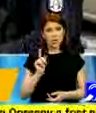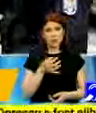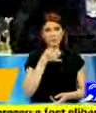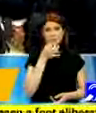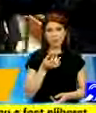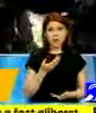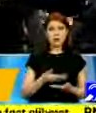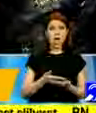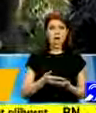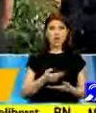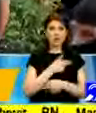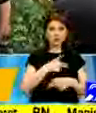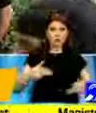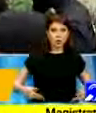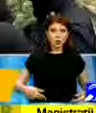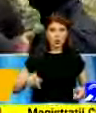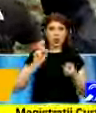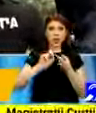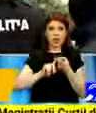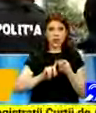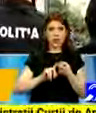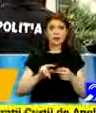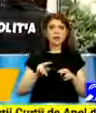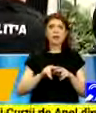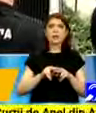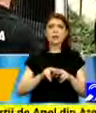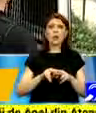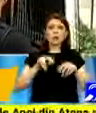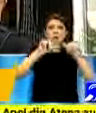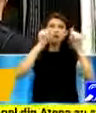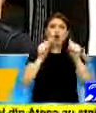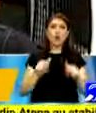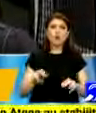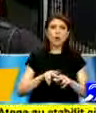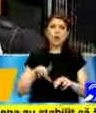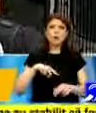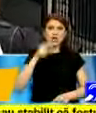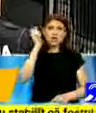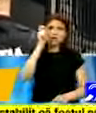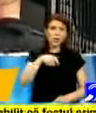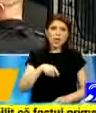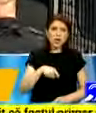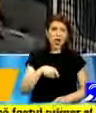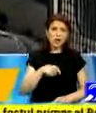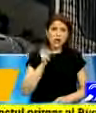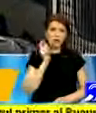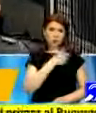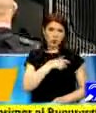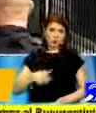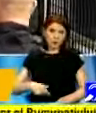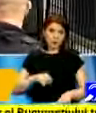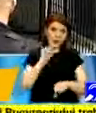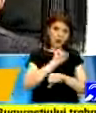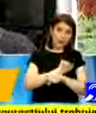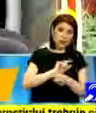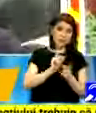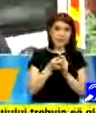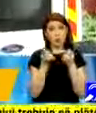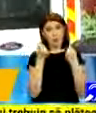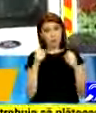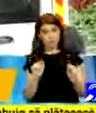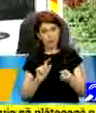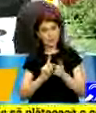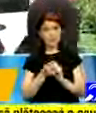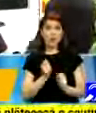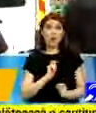că acest proces legat de forma în care va fi judecat Sorin Oprescu, fie în arest, fie iată, în control judiciar,